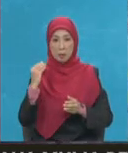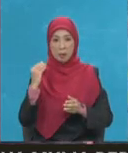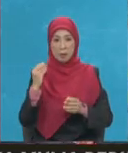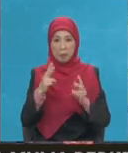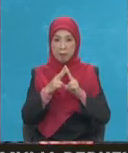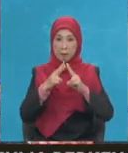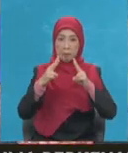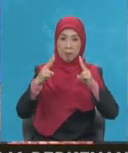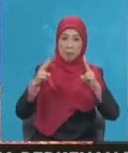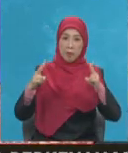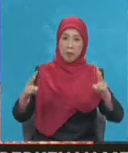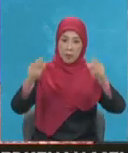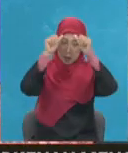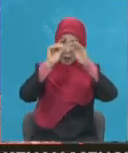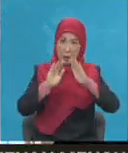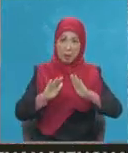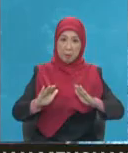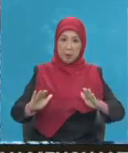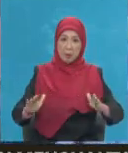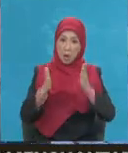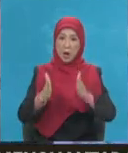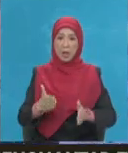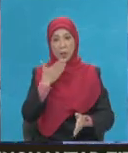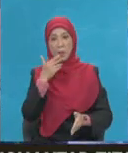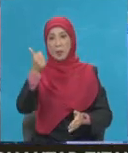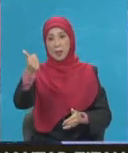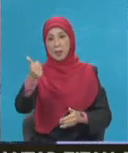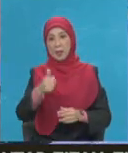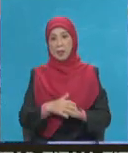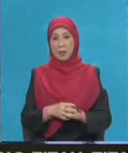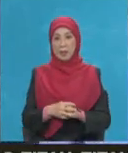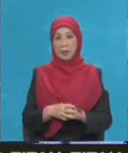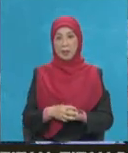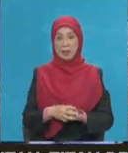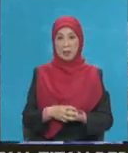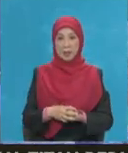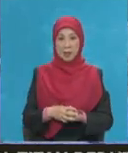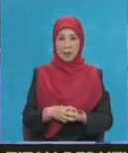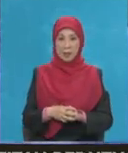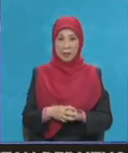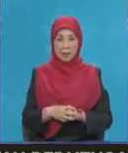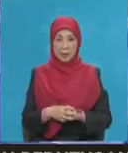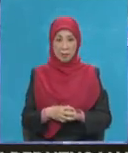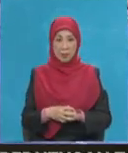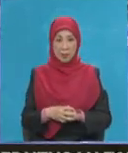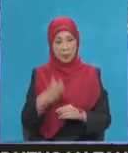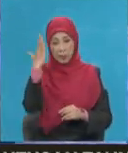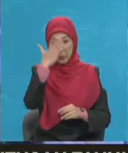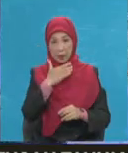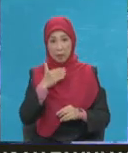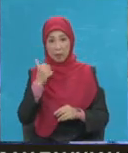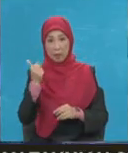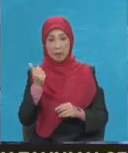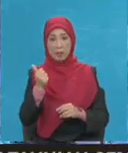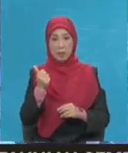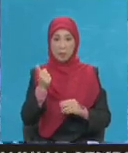very calm city with very nice people. I think it's a great opportunity. It's very nice, things are